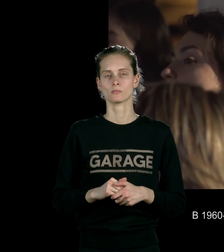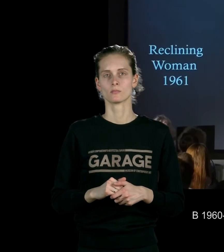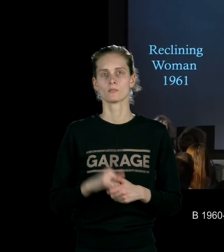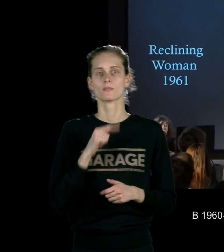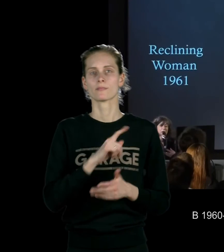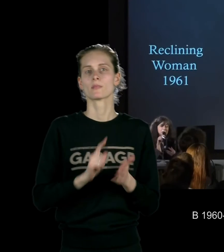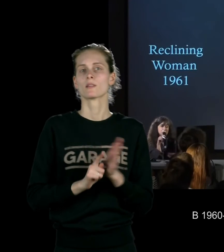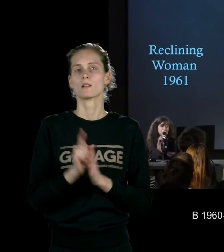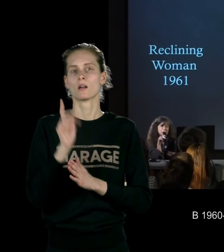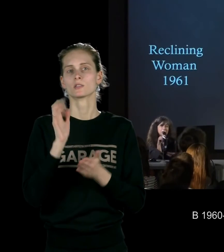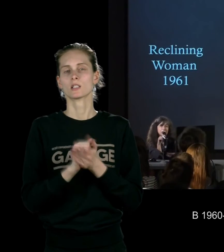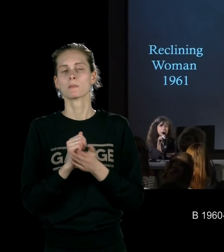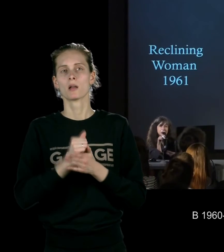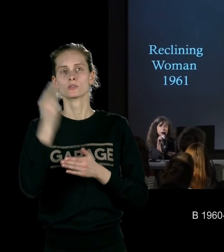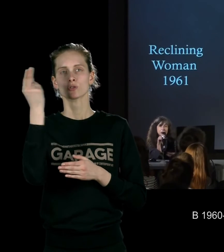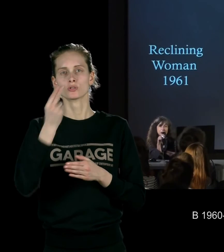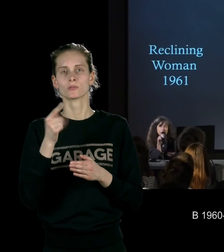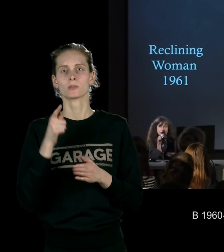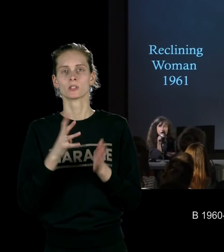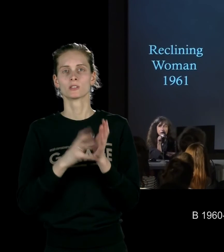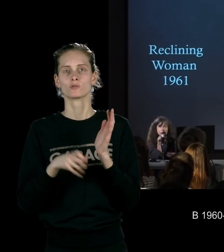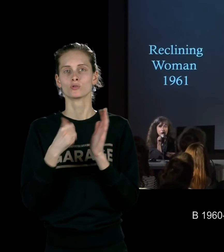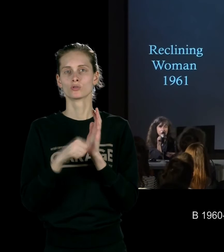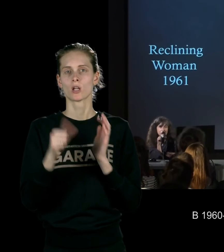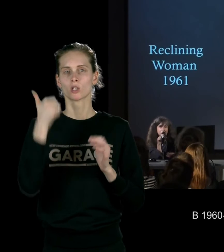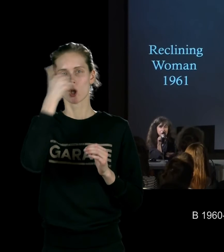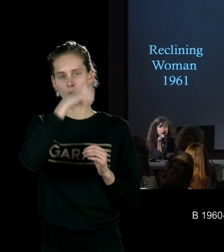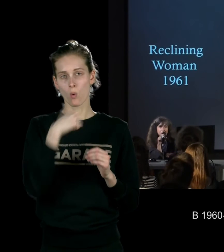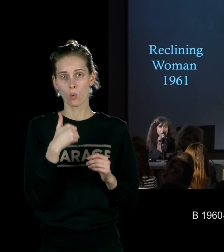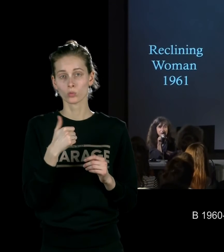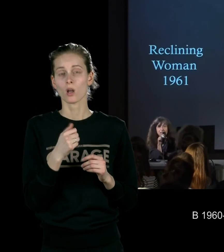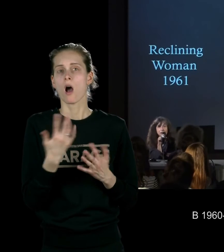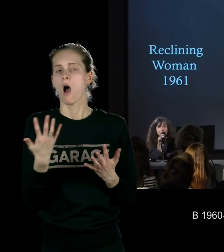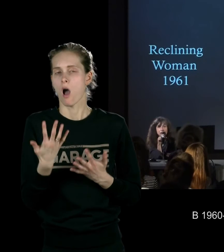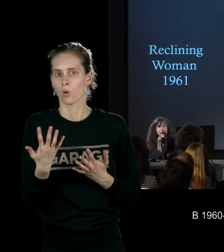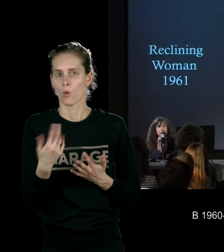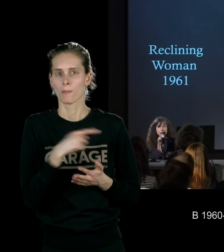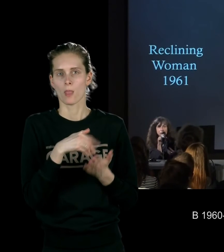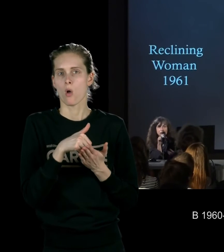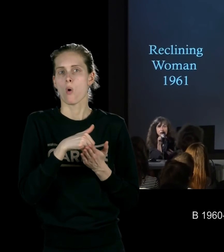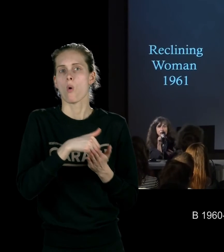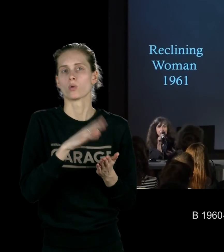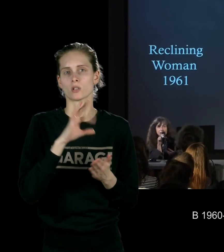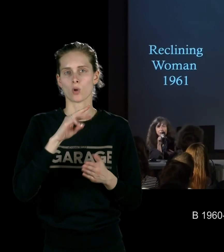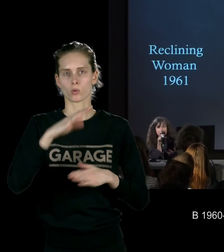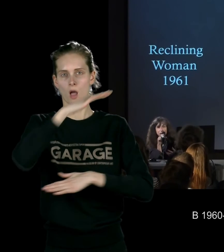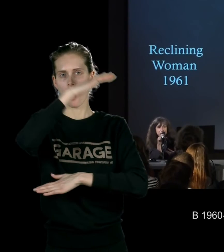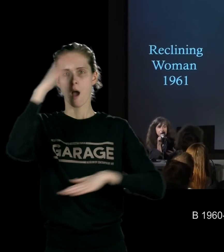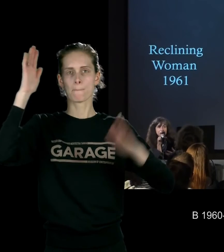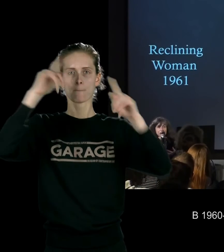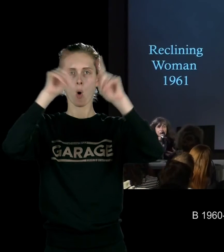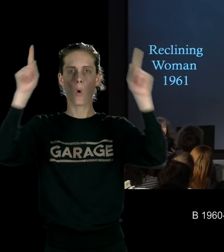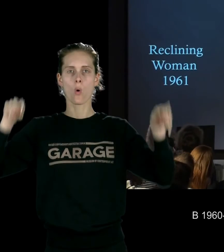60-е годы, это тот момент, когда он абсолютно отказывается от, собственно говоря, портрета, как изображения лица,